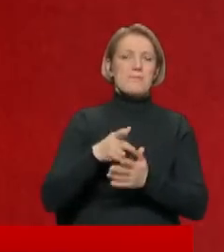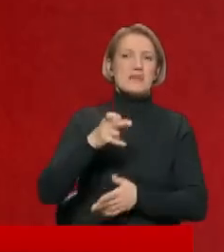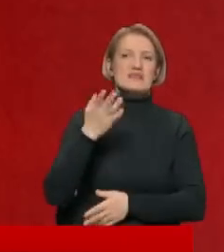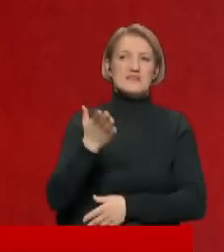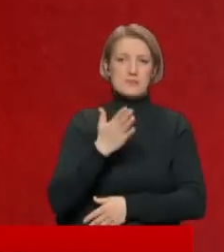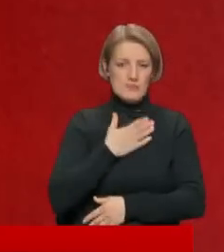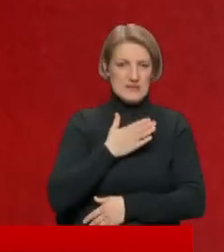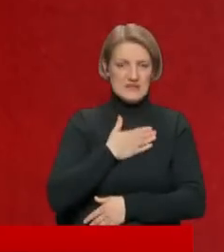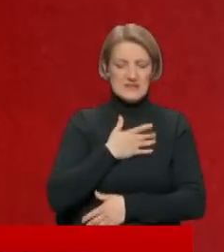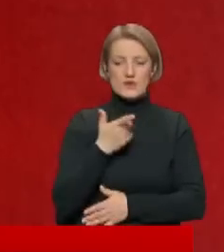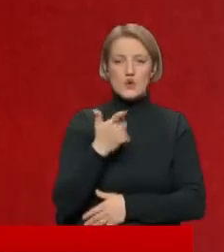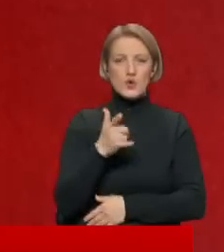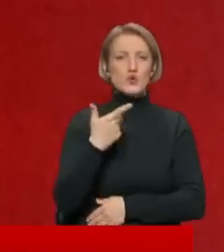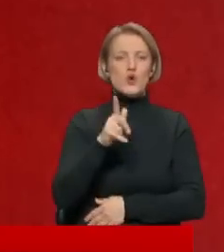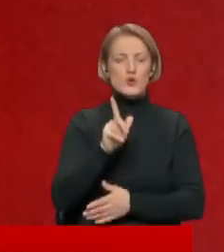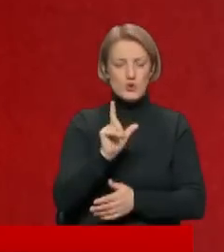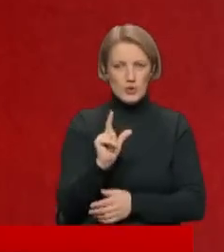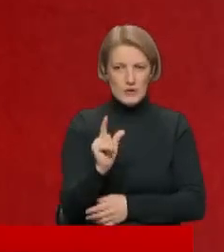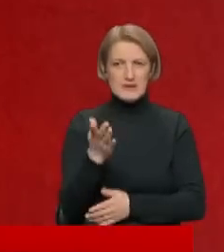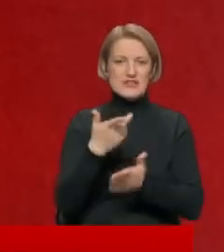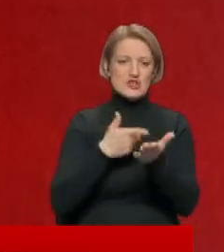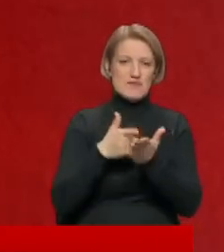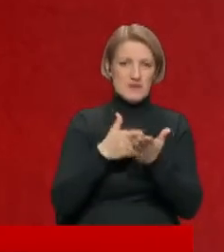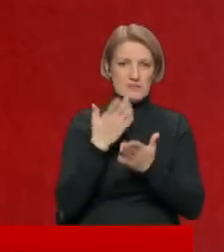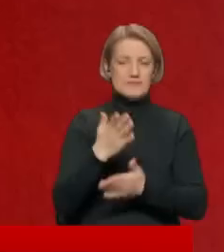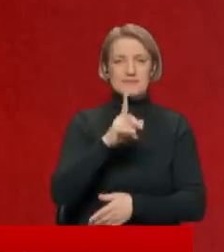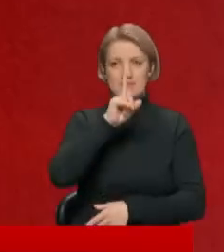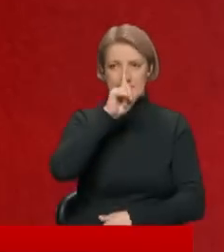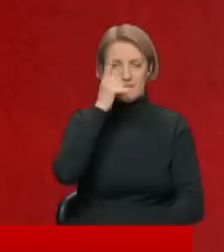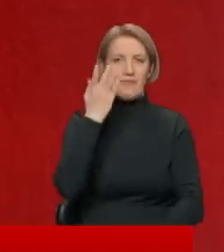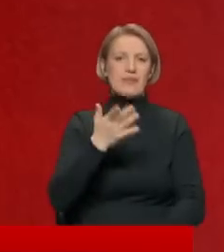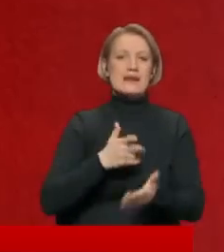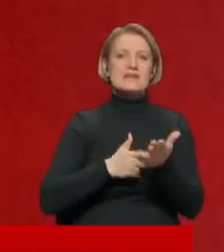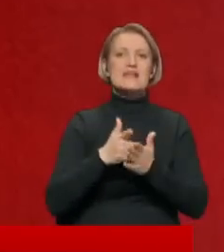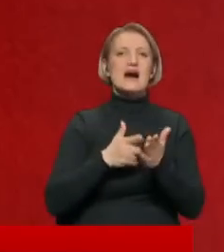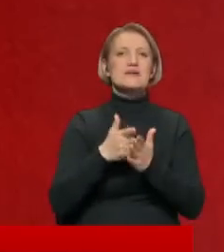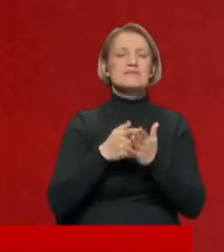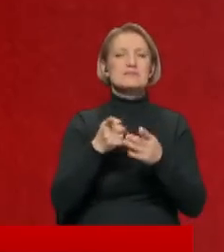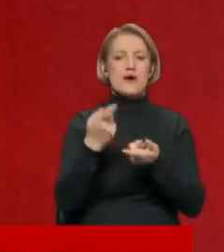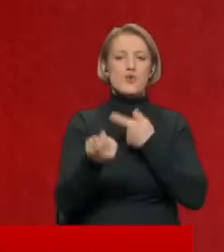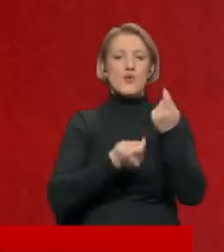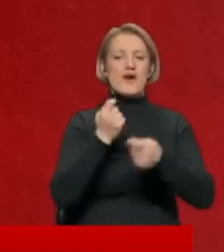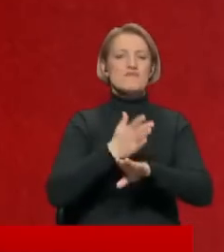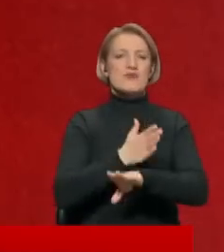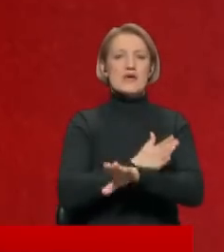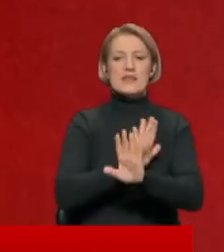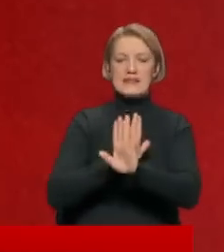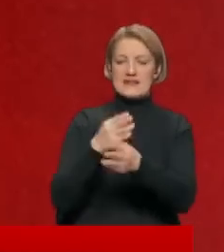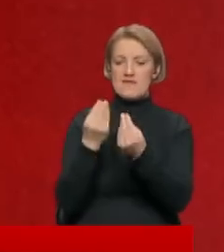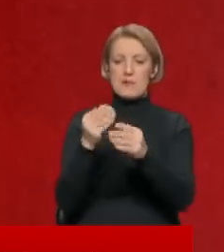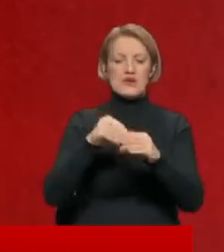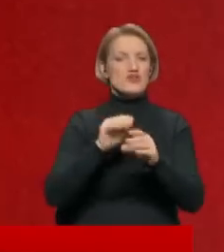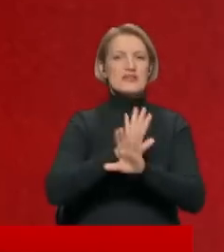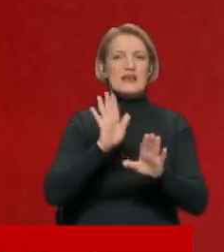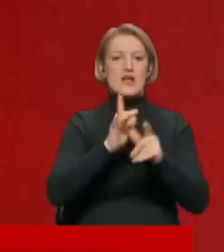biz Köyü köylü çiftçiyi sadece tarımda iştigal eden vatandaşlarımızı desteklemek için değil